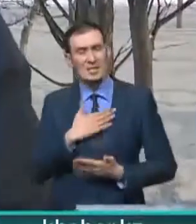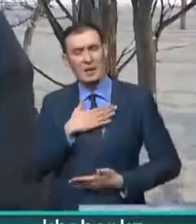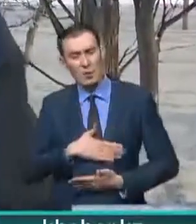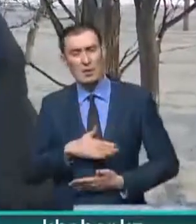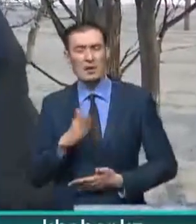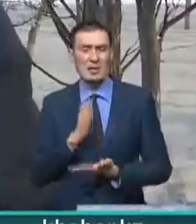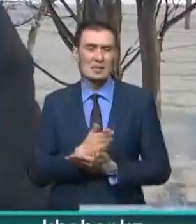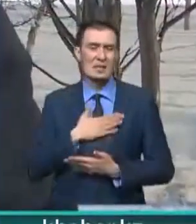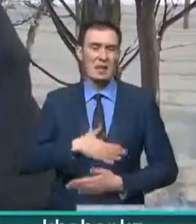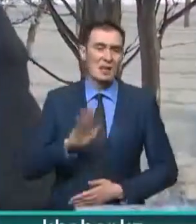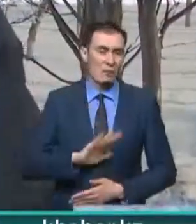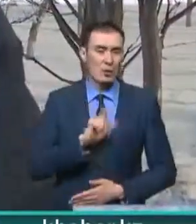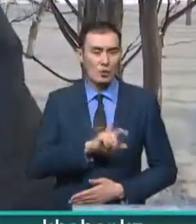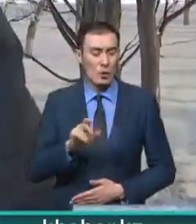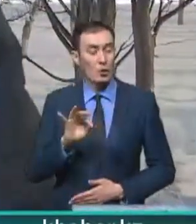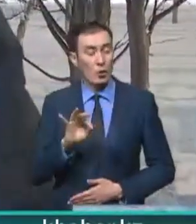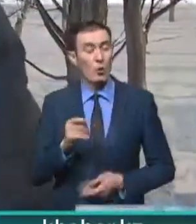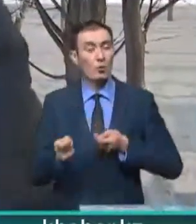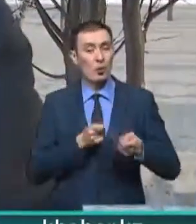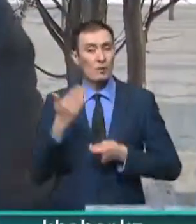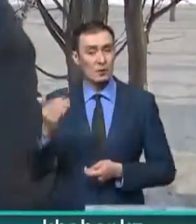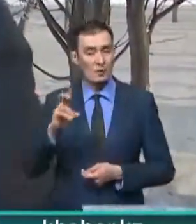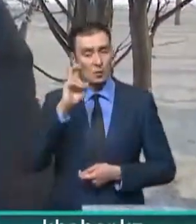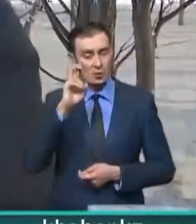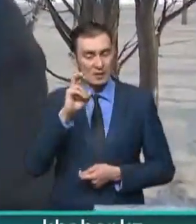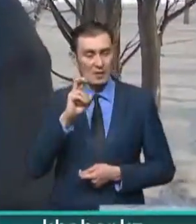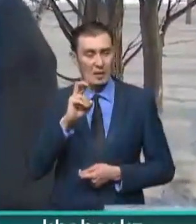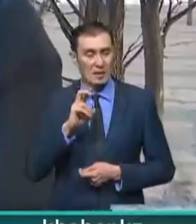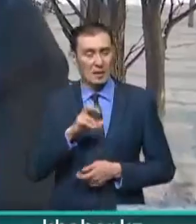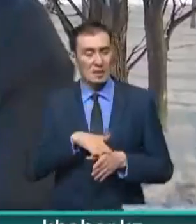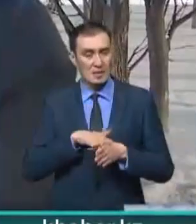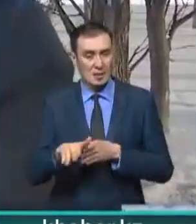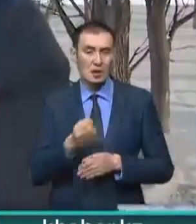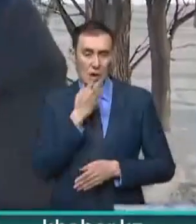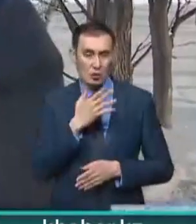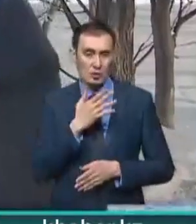есть недовольны, но руководство делает хорошие шаги, думаю.